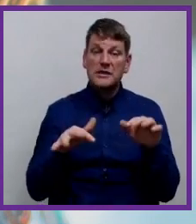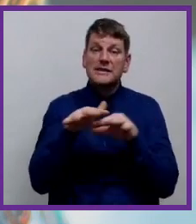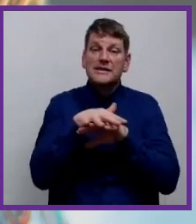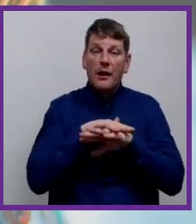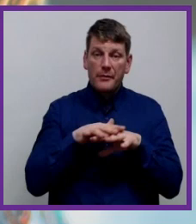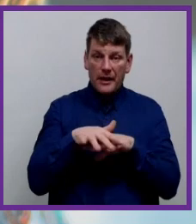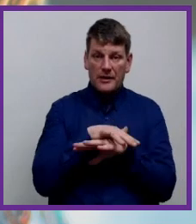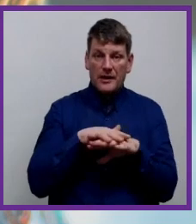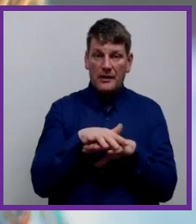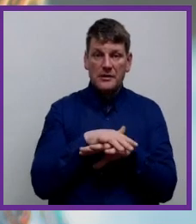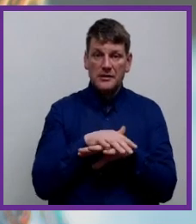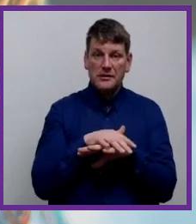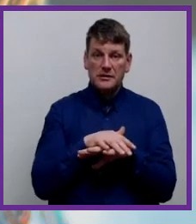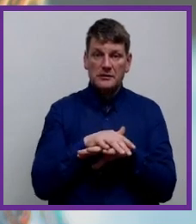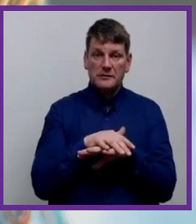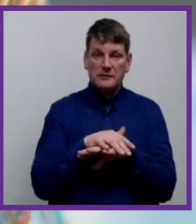sabiedrības